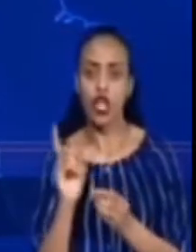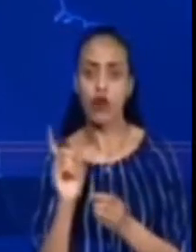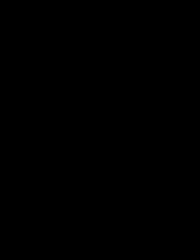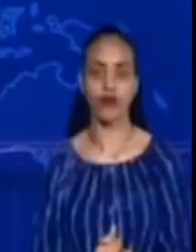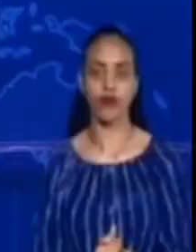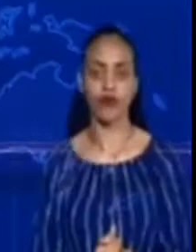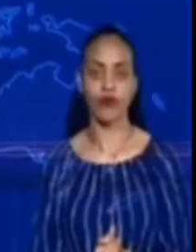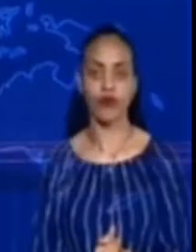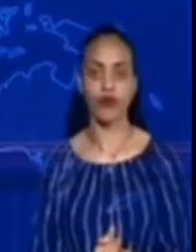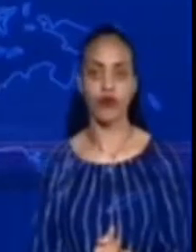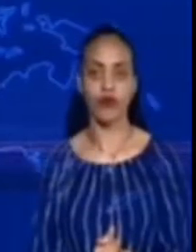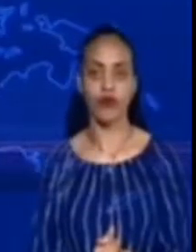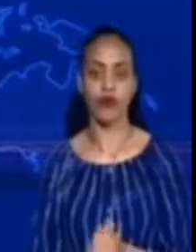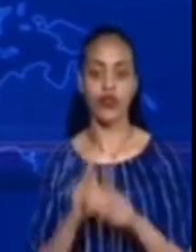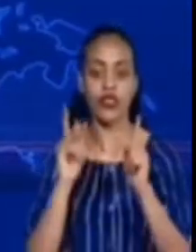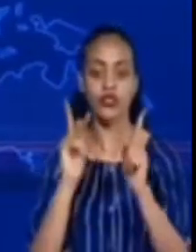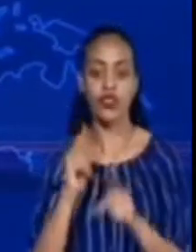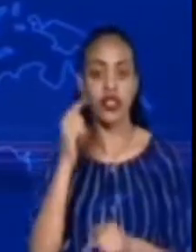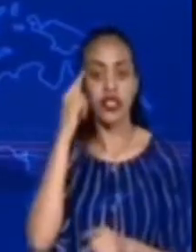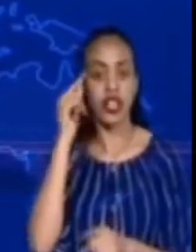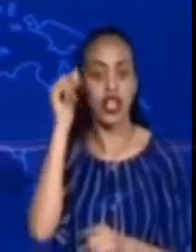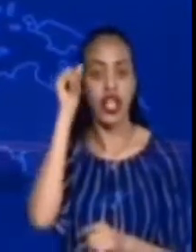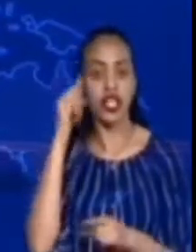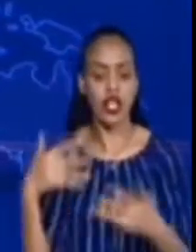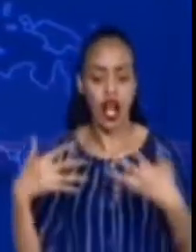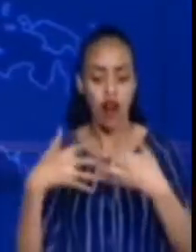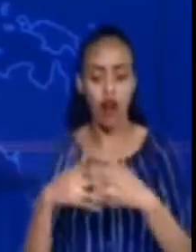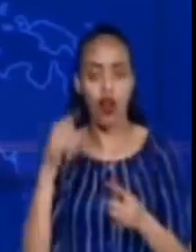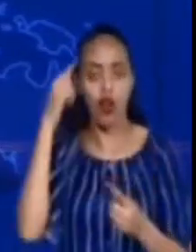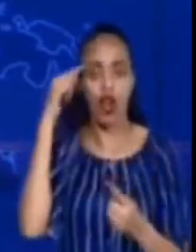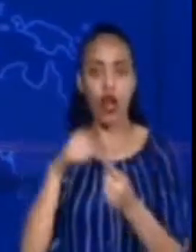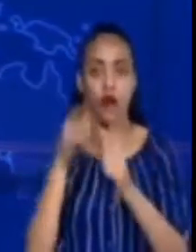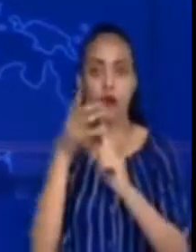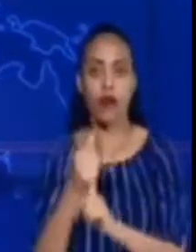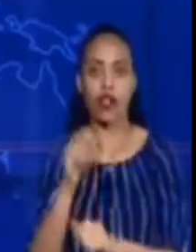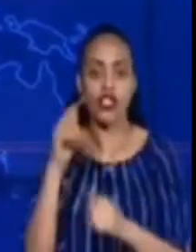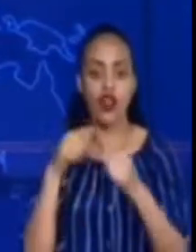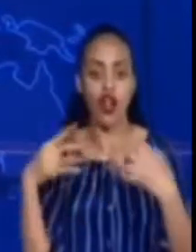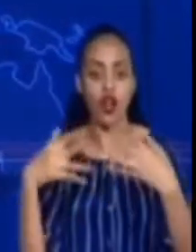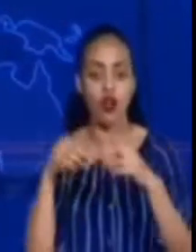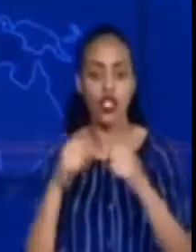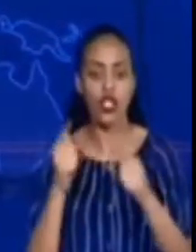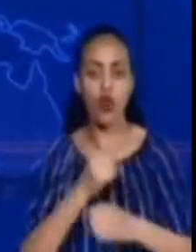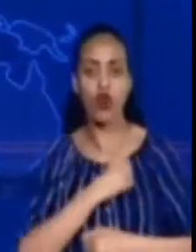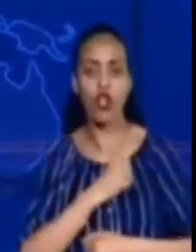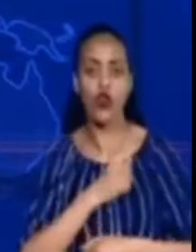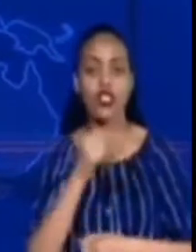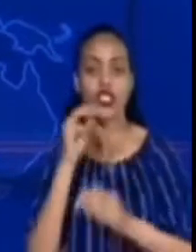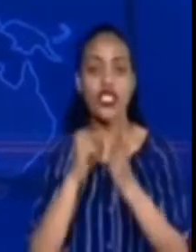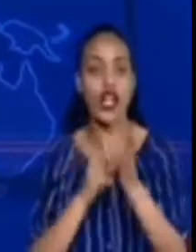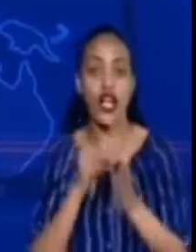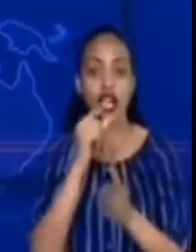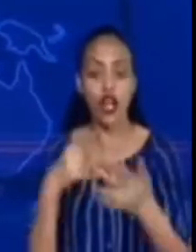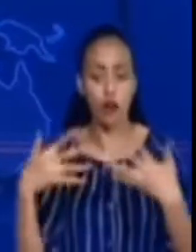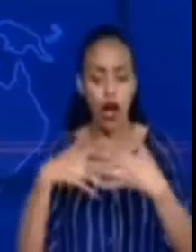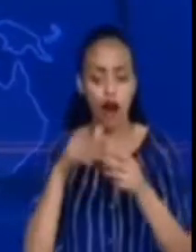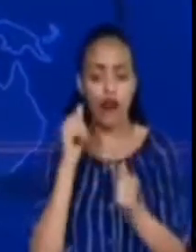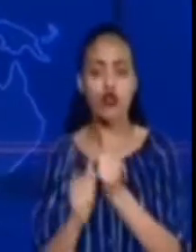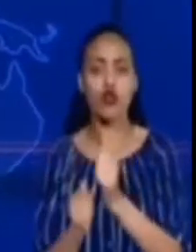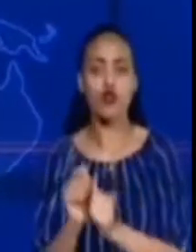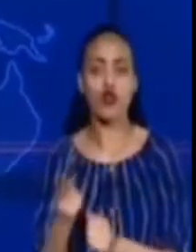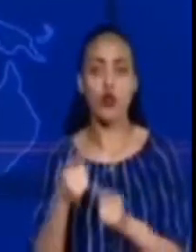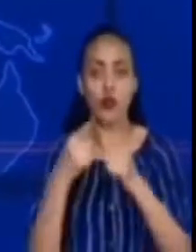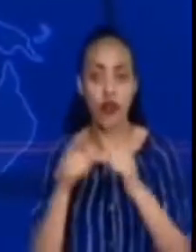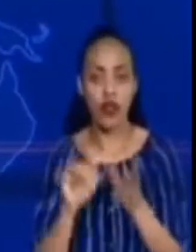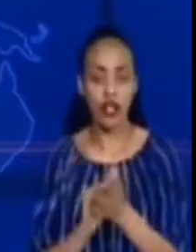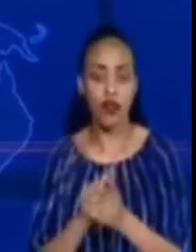አንገቴን በቀኝም በግራም ከፊትም ከኋላም ለጀበሉ አንገቴን እሰጣለሁ። የሙስሊም